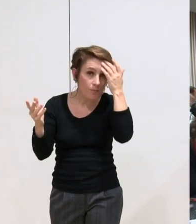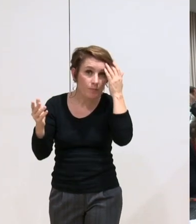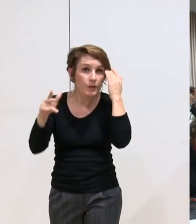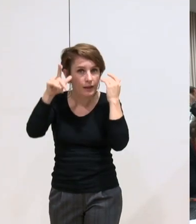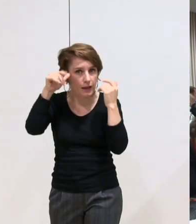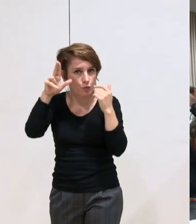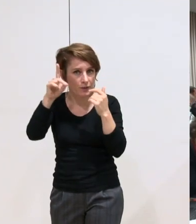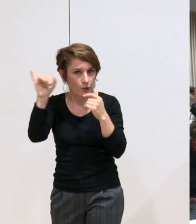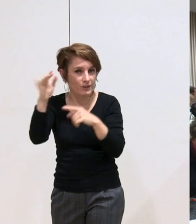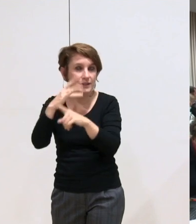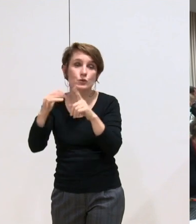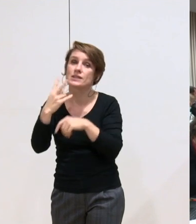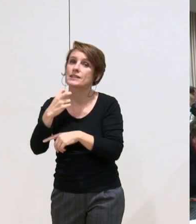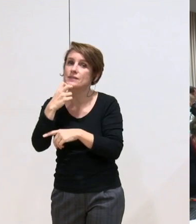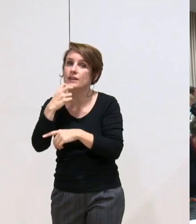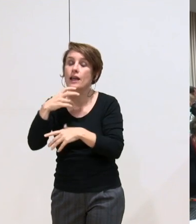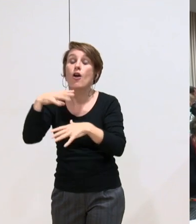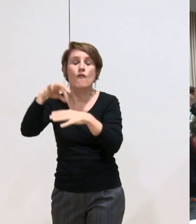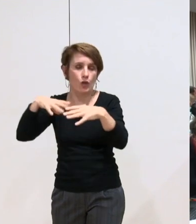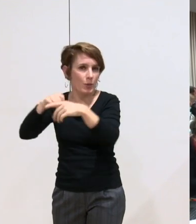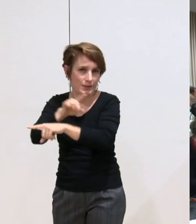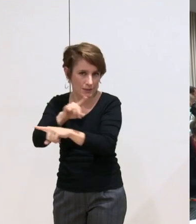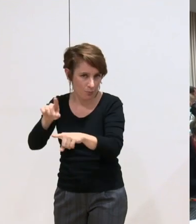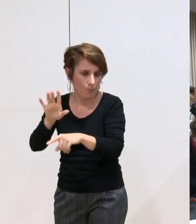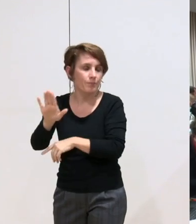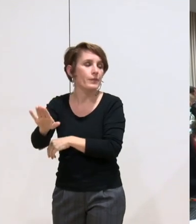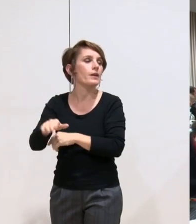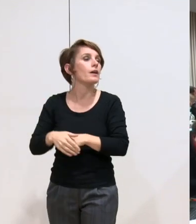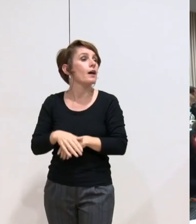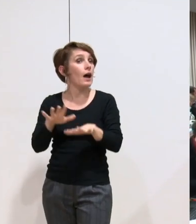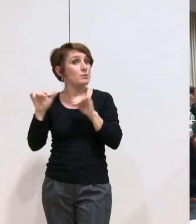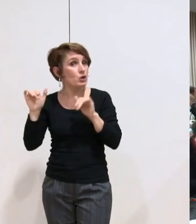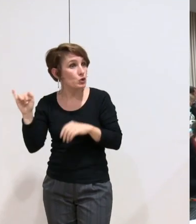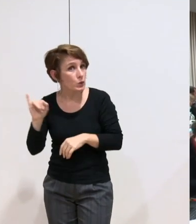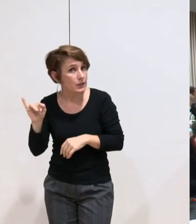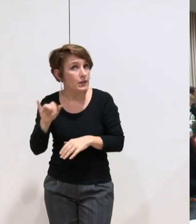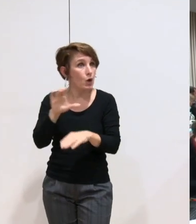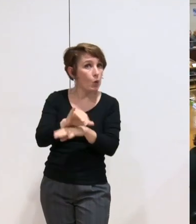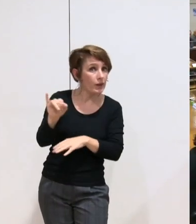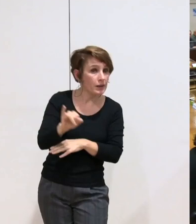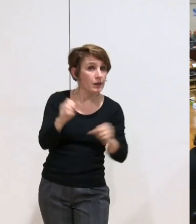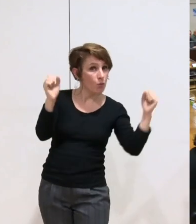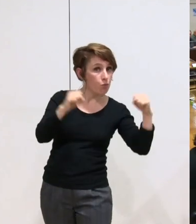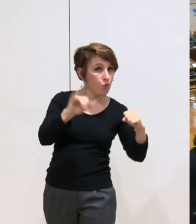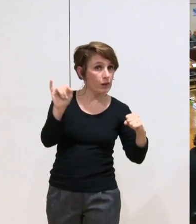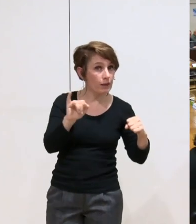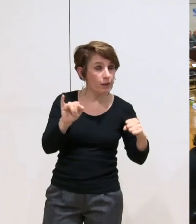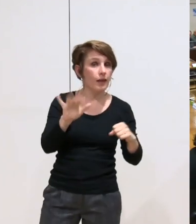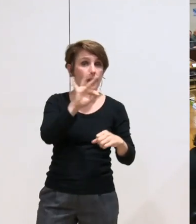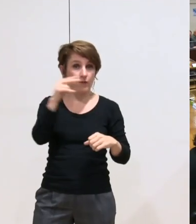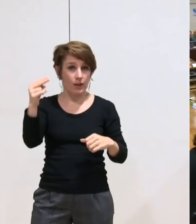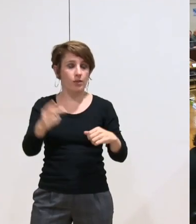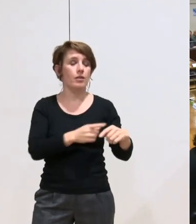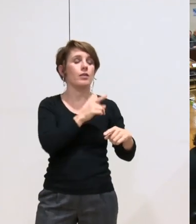Républicains, UDI, Société Civile, donc font NPPV et ne prend pas part au vote. Qui s'abstient ? Qui vote contre ? Qui vote pour ? Front